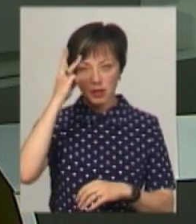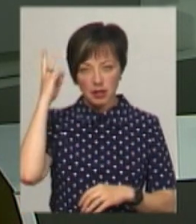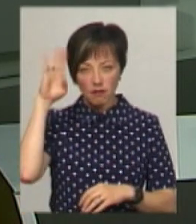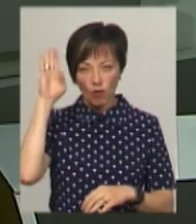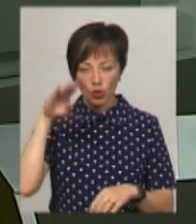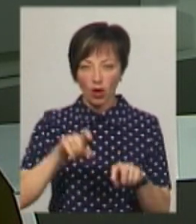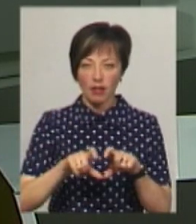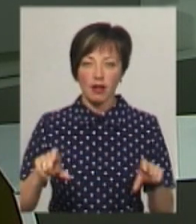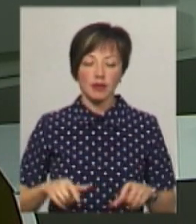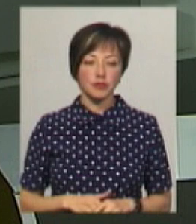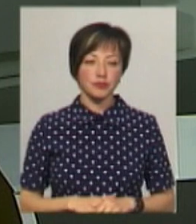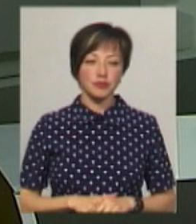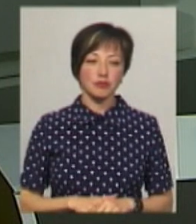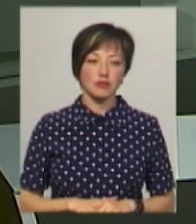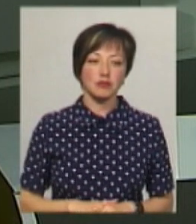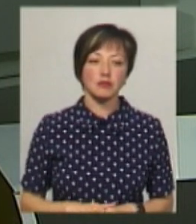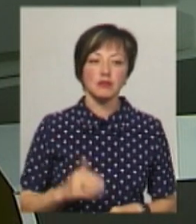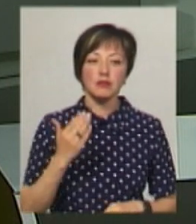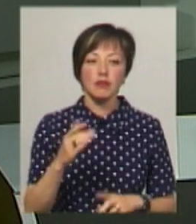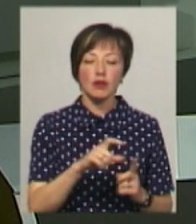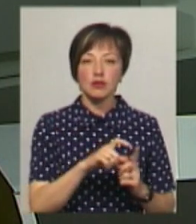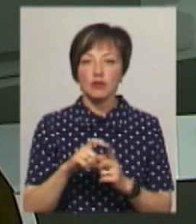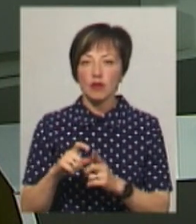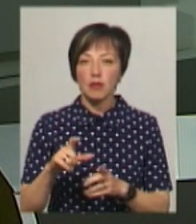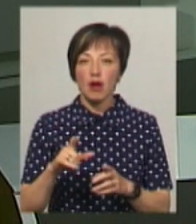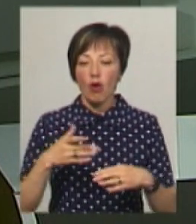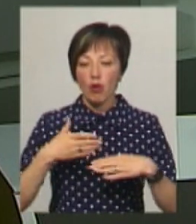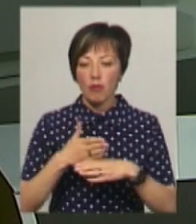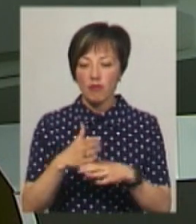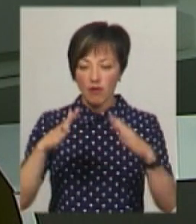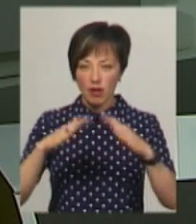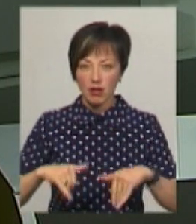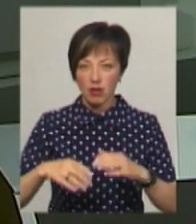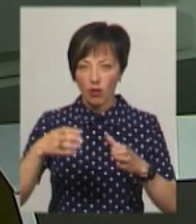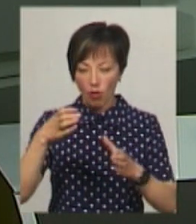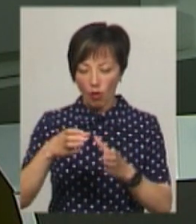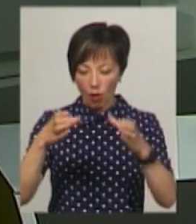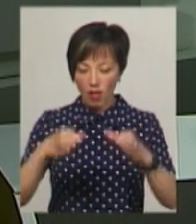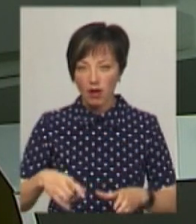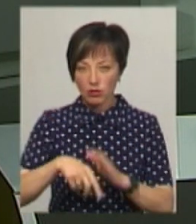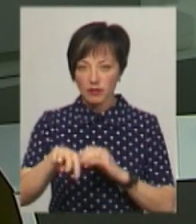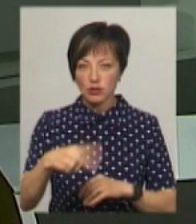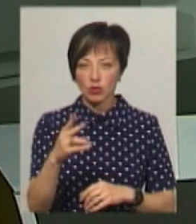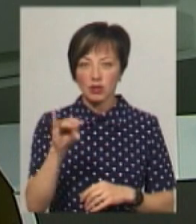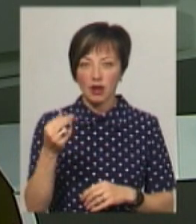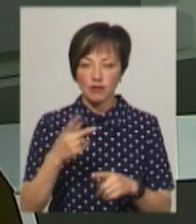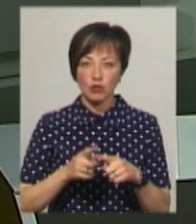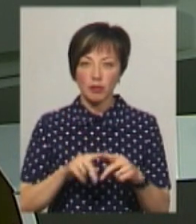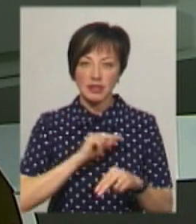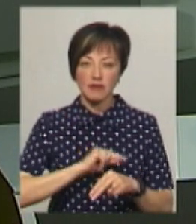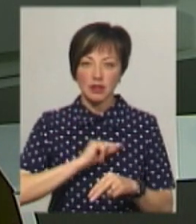Хмельницького водоканал Станіслав Міхалець. За його словами, обвал колектора стався 22 травня. Того ж дня працівники Хмельницького